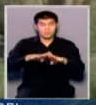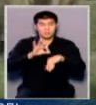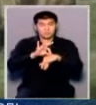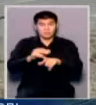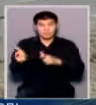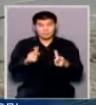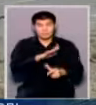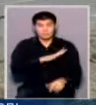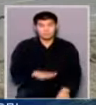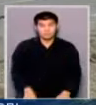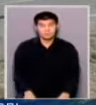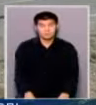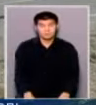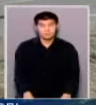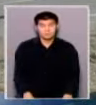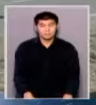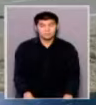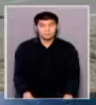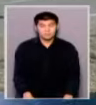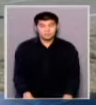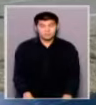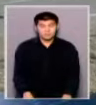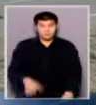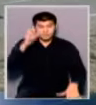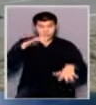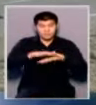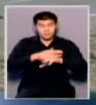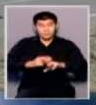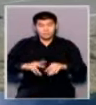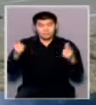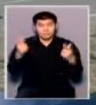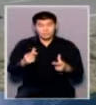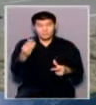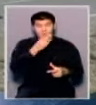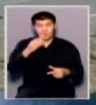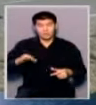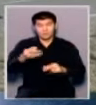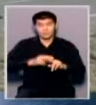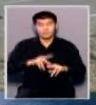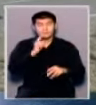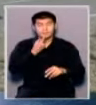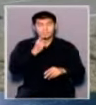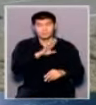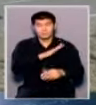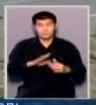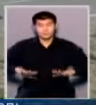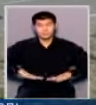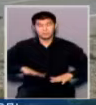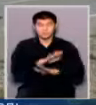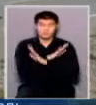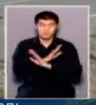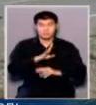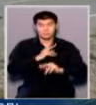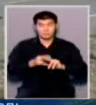дайын қылған. Елімізде осындай орын алып жатқан Маңғыстау облысындағы бауырларымызды үлкен ауыртпалық